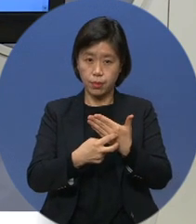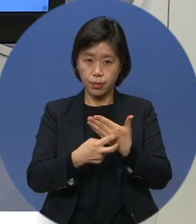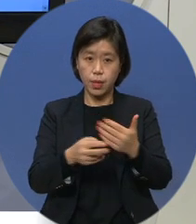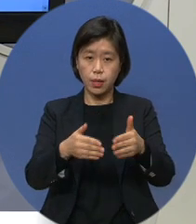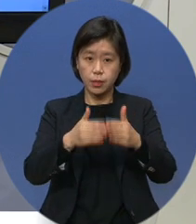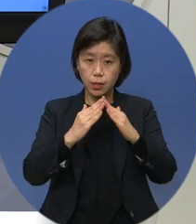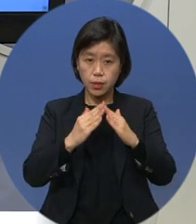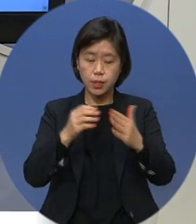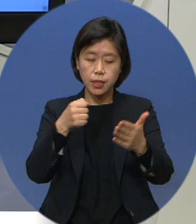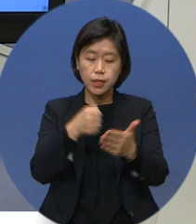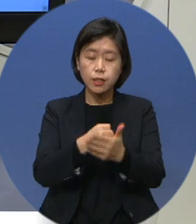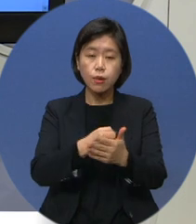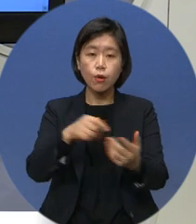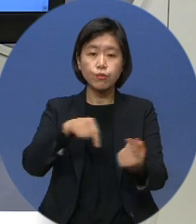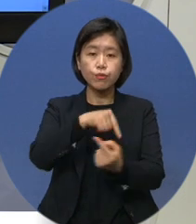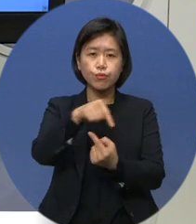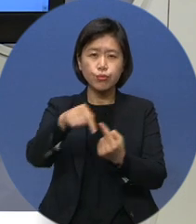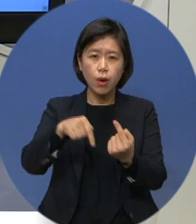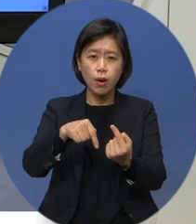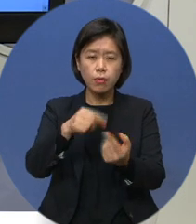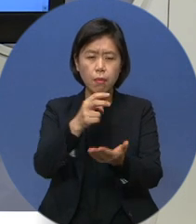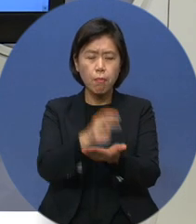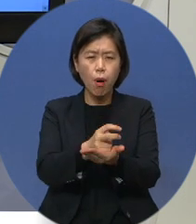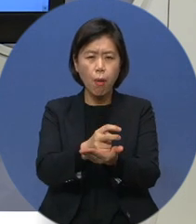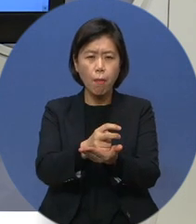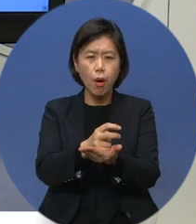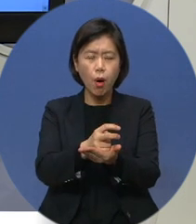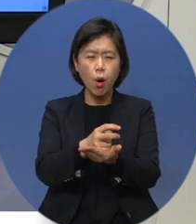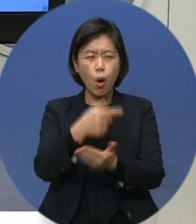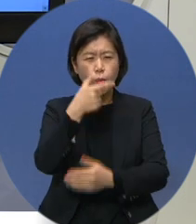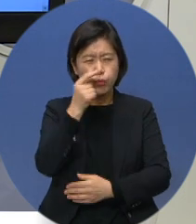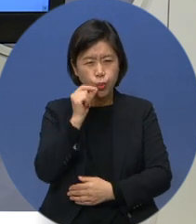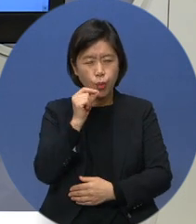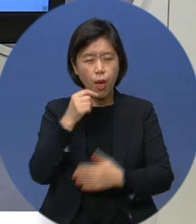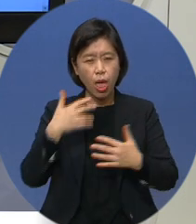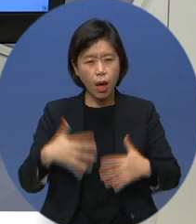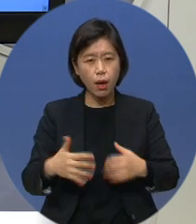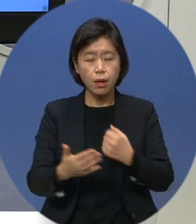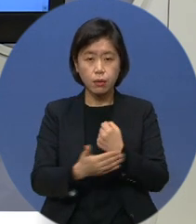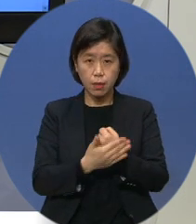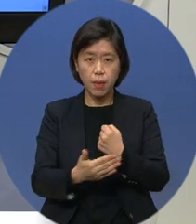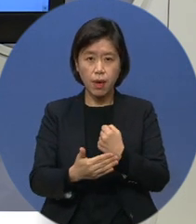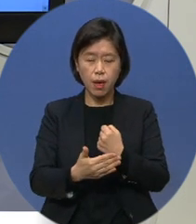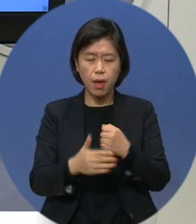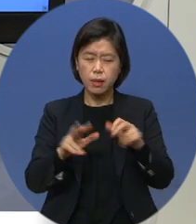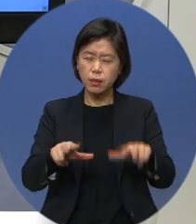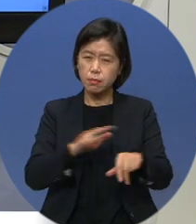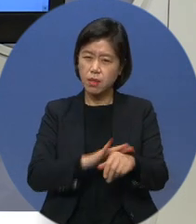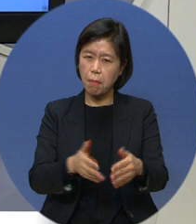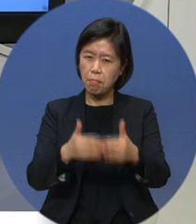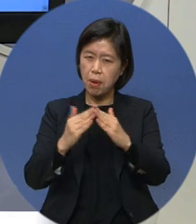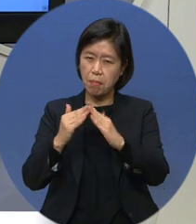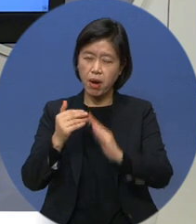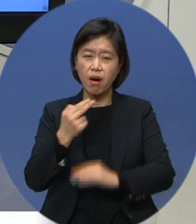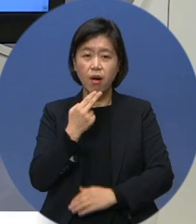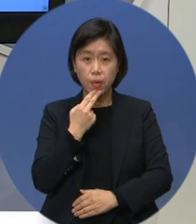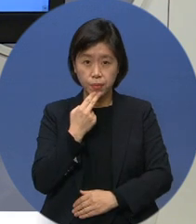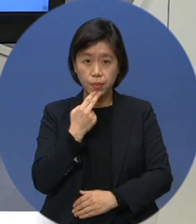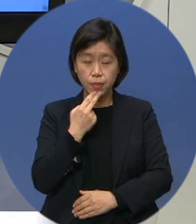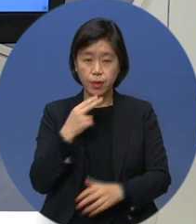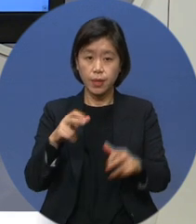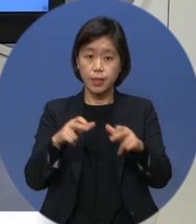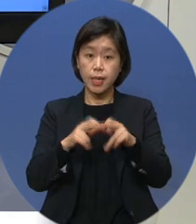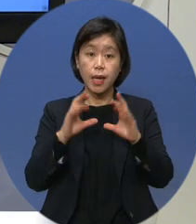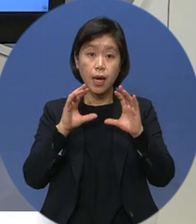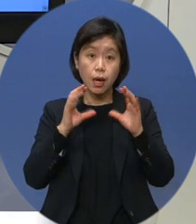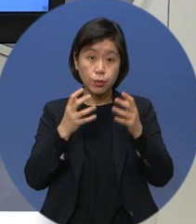운영하도록 하는 근거가 미비해 건립 공무 가 원활하게 이루어지지 못하고 있는데요 장애아동에 대한 재활